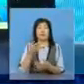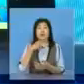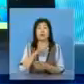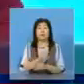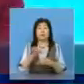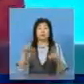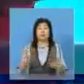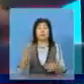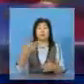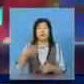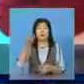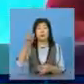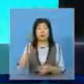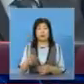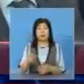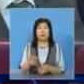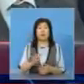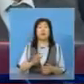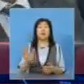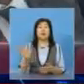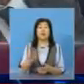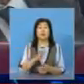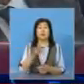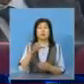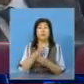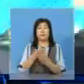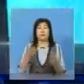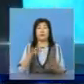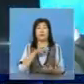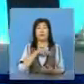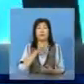50 ақтөбелікке шаһар басшысы мерекелік медаль табыс етті.